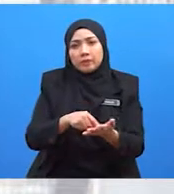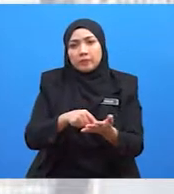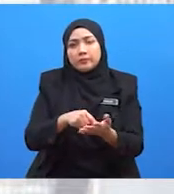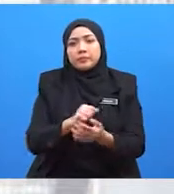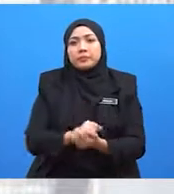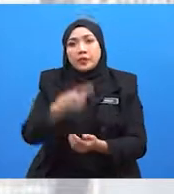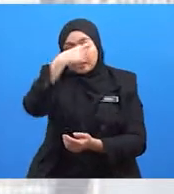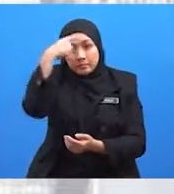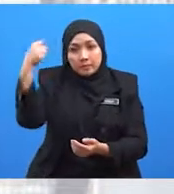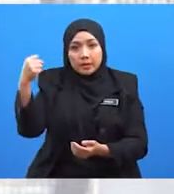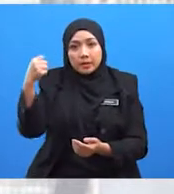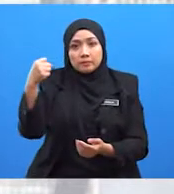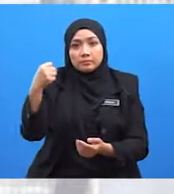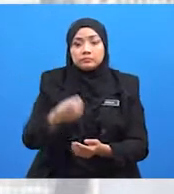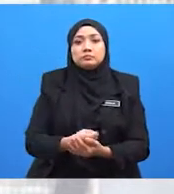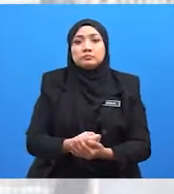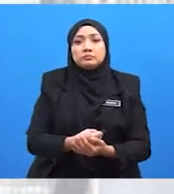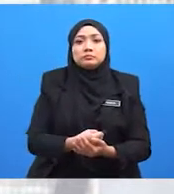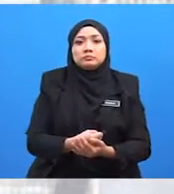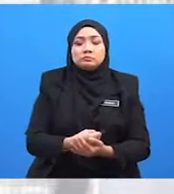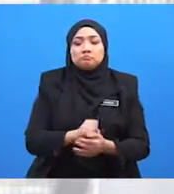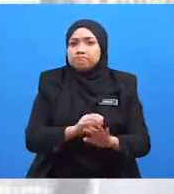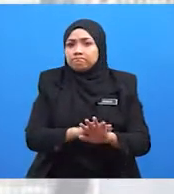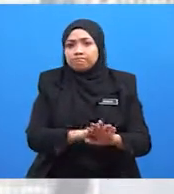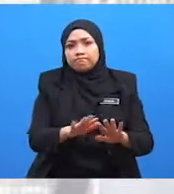disebabkan oleh kemelesetan ekonomi.